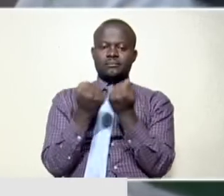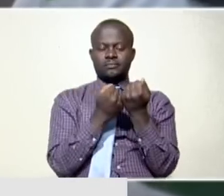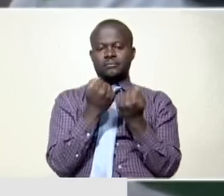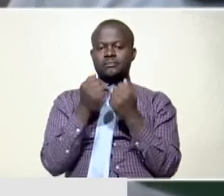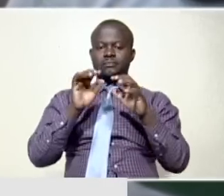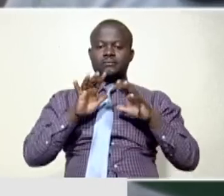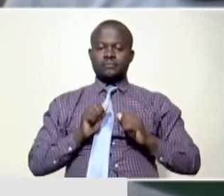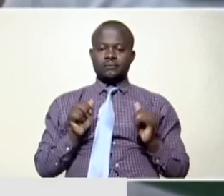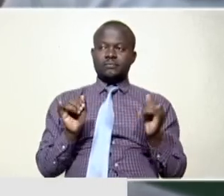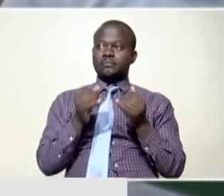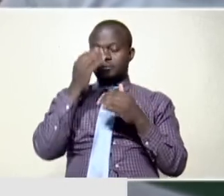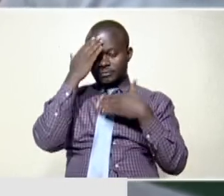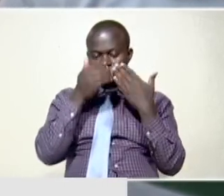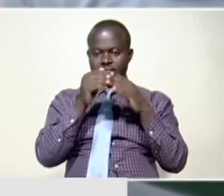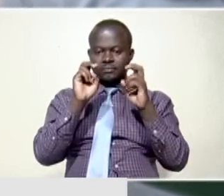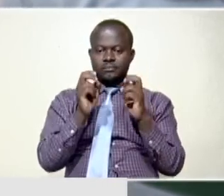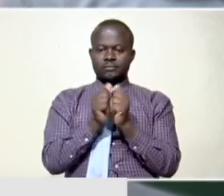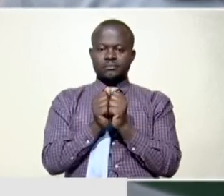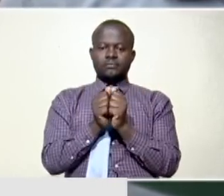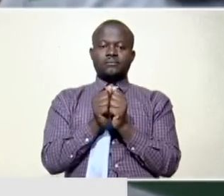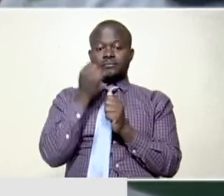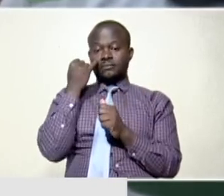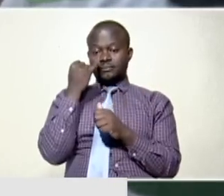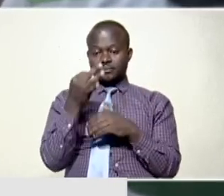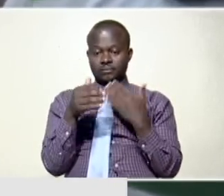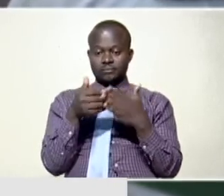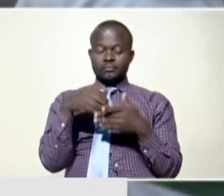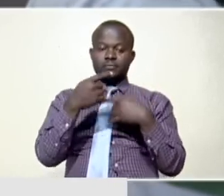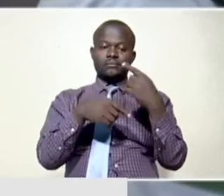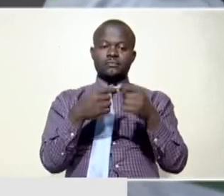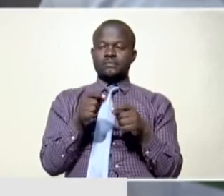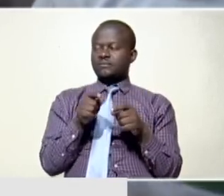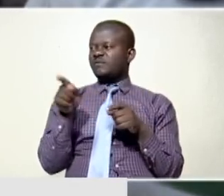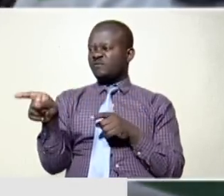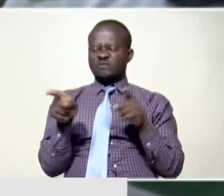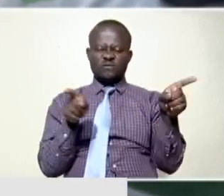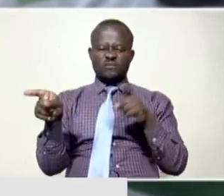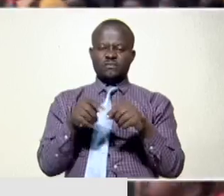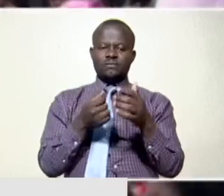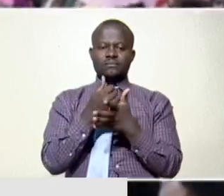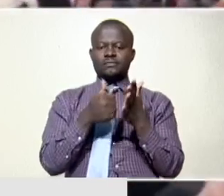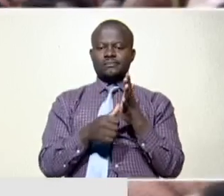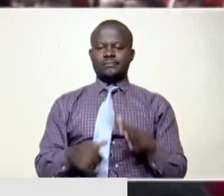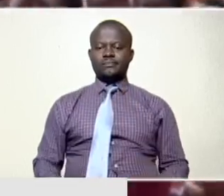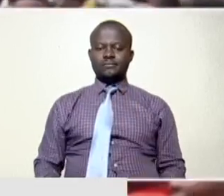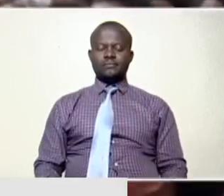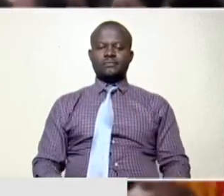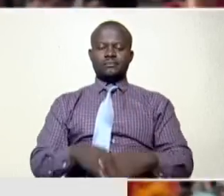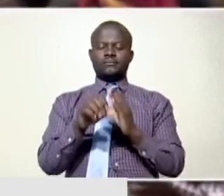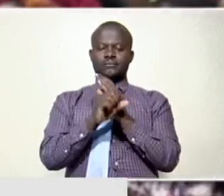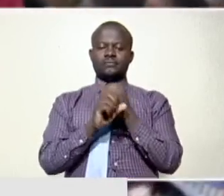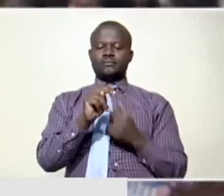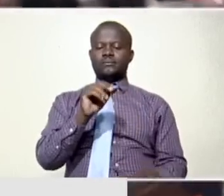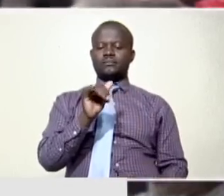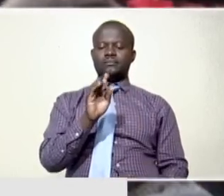birinde kugeragezanya kuko iyo ukomeza ushorogotora bishobora kubyara ibibazo. Muri uyu murenge wa